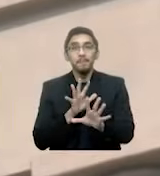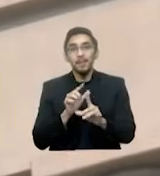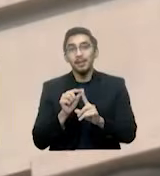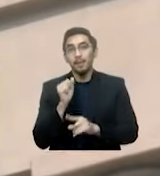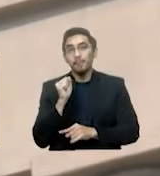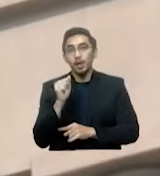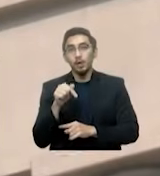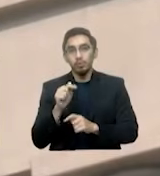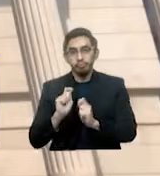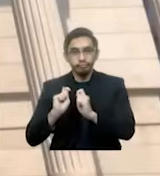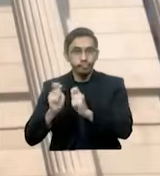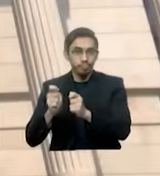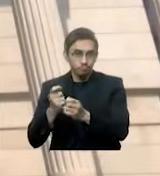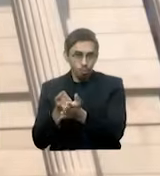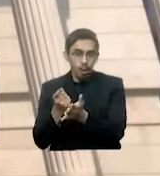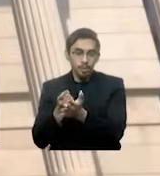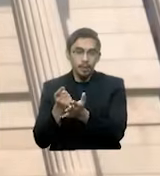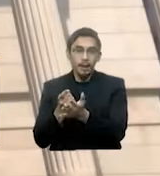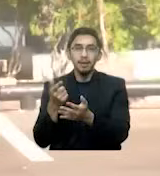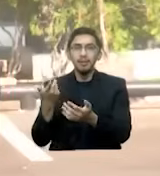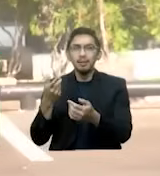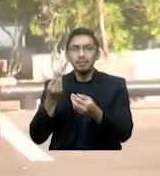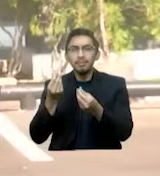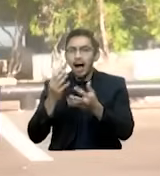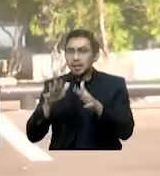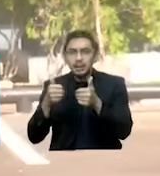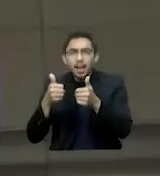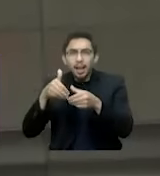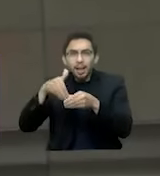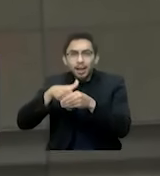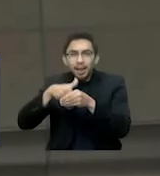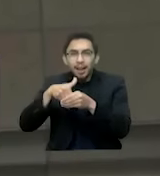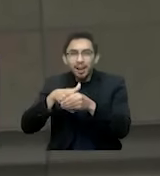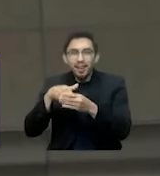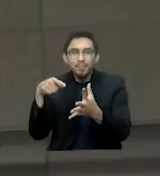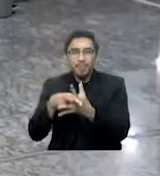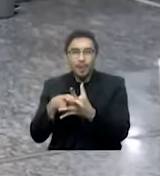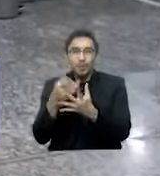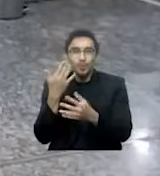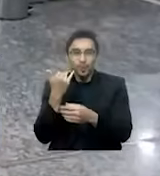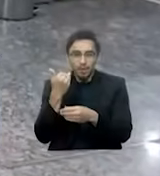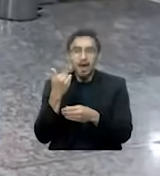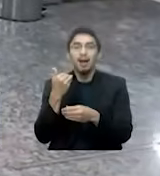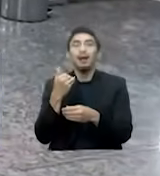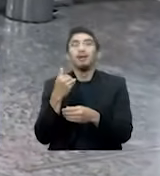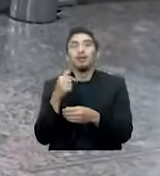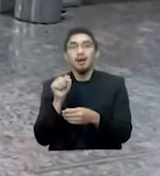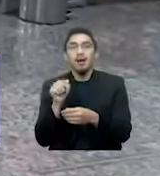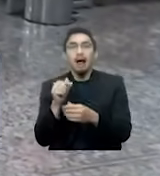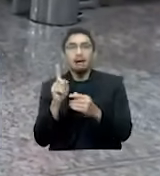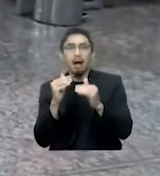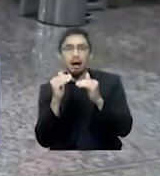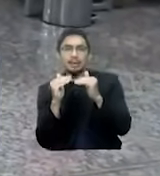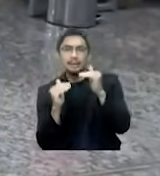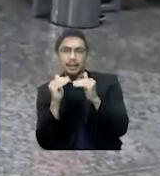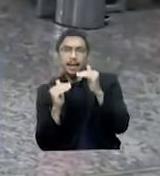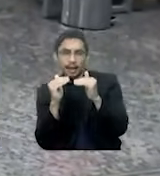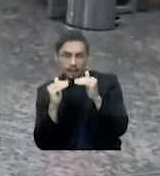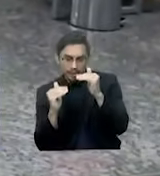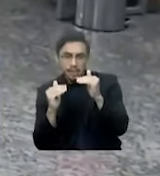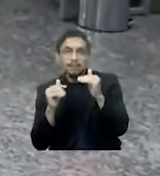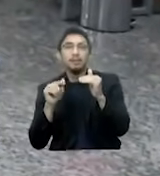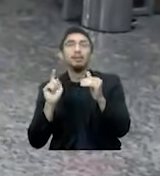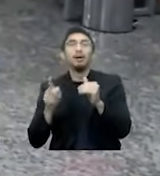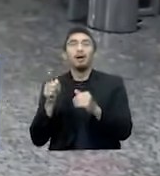Partai Perindo resmi mengajukan permohonan gugatan perselisihan hasil pemilihan umum terkait selisih suara dan penggunaan